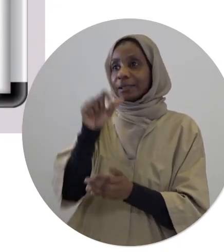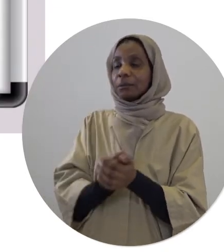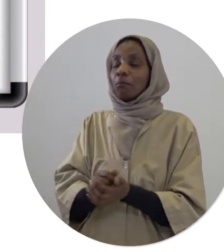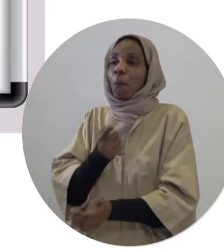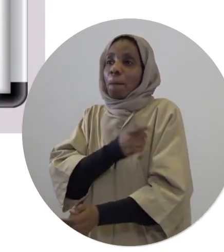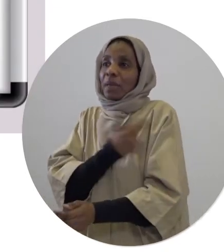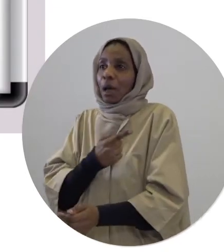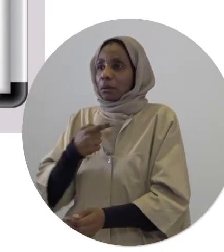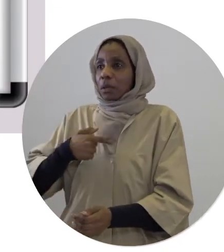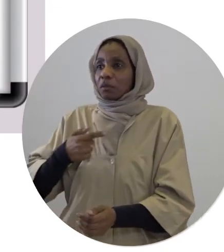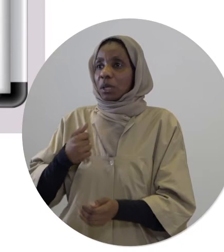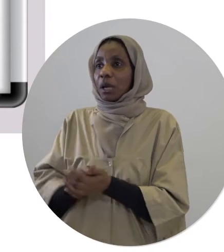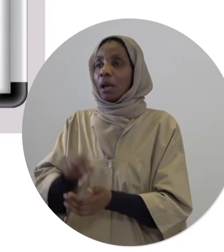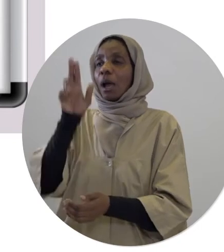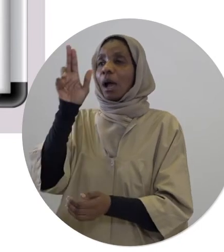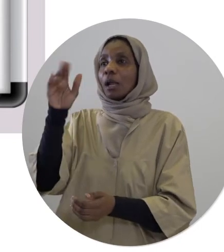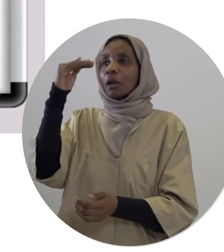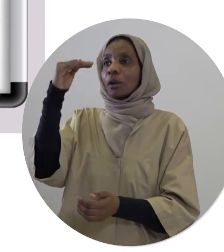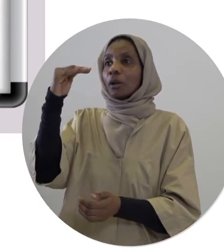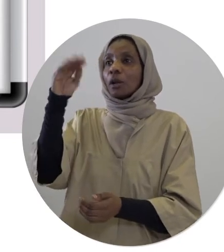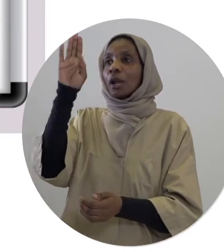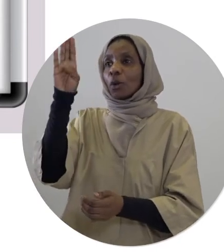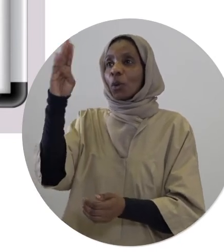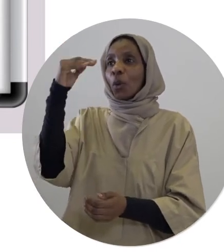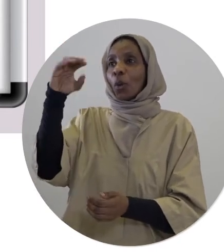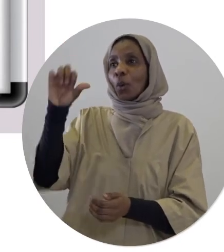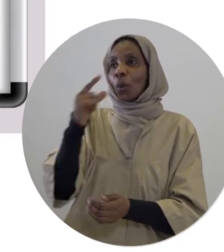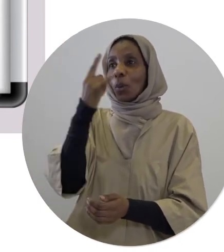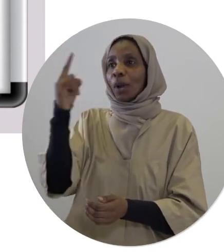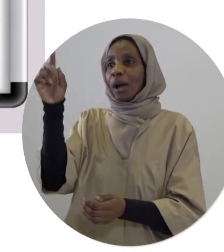نأخذ أمثلة على تسمية الكحولات أحادية الهيدروكسيل.